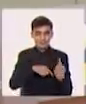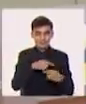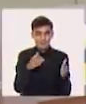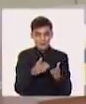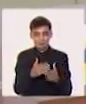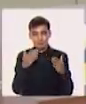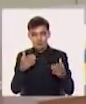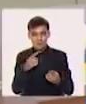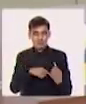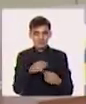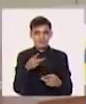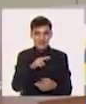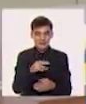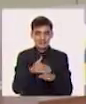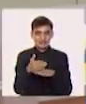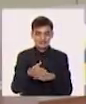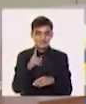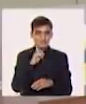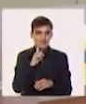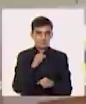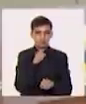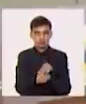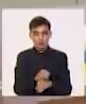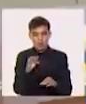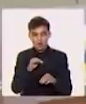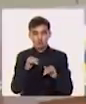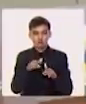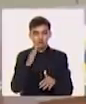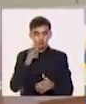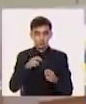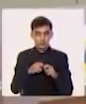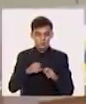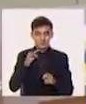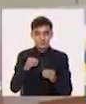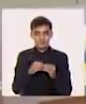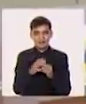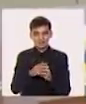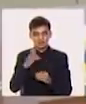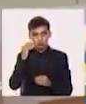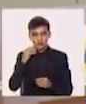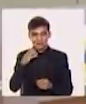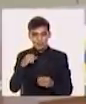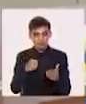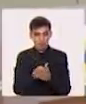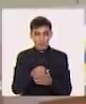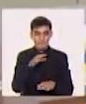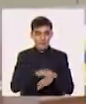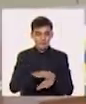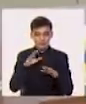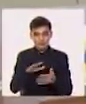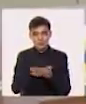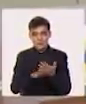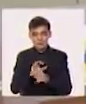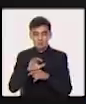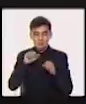және орта бизнес өкілдері үшін несие төлемнің уақытын шегере тұру қарастырылып жатыр. 15 қыркүйекке дейін банктер мен қаржы ұйымдарына өтініш қалдырса